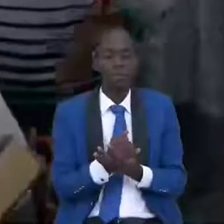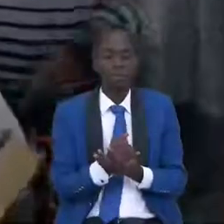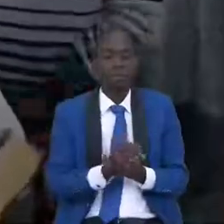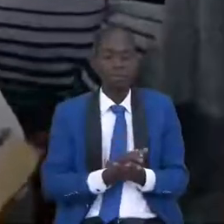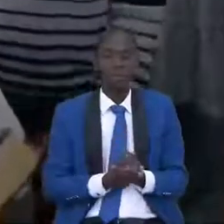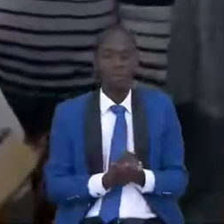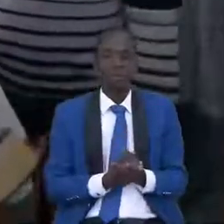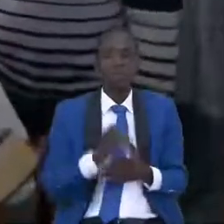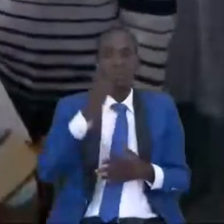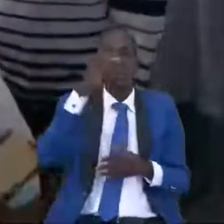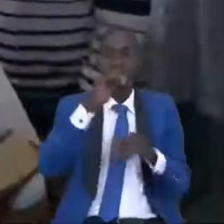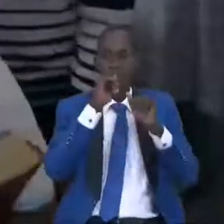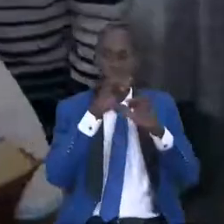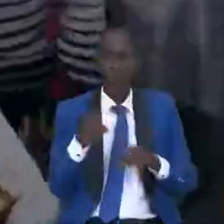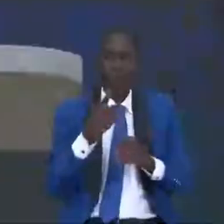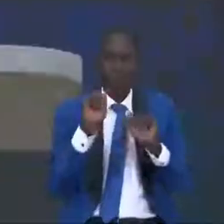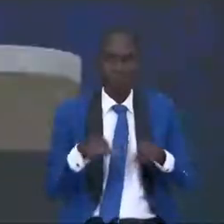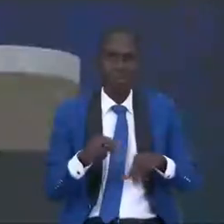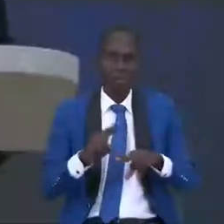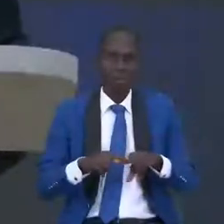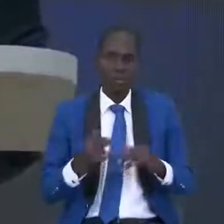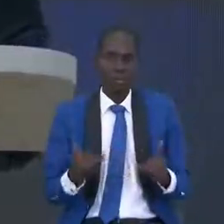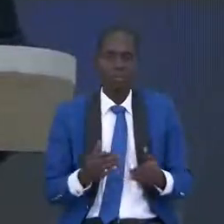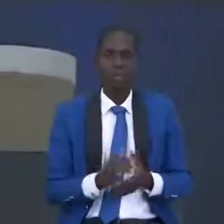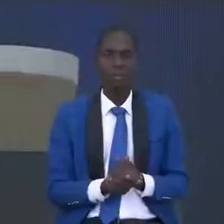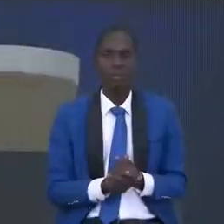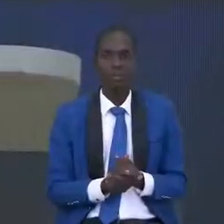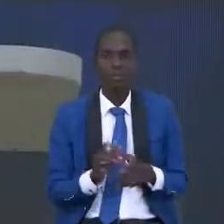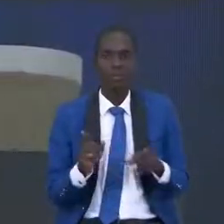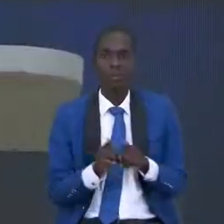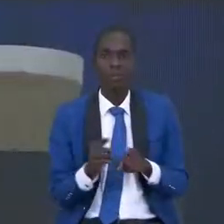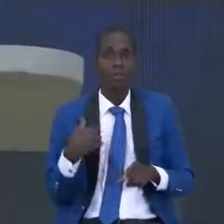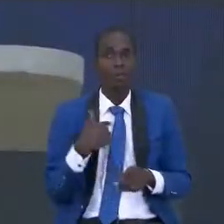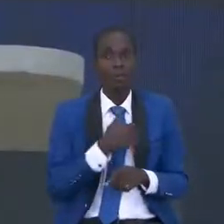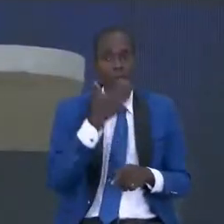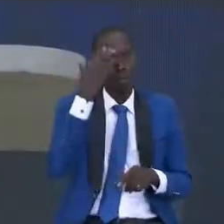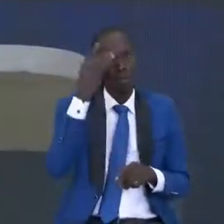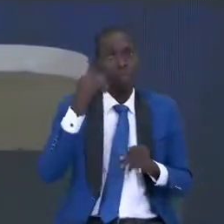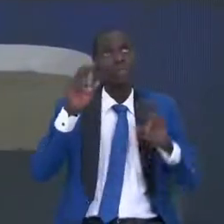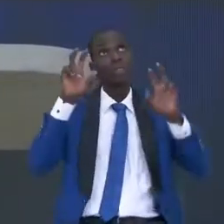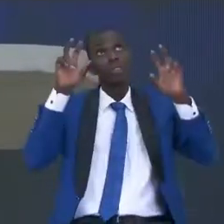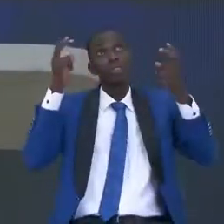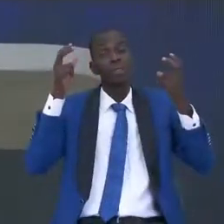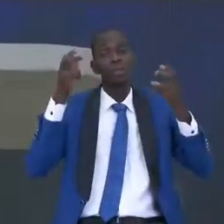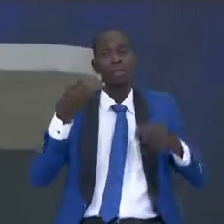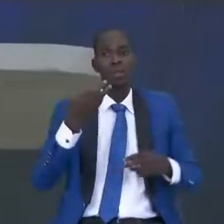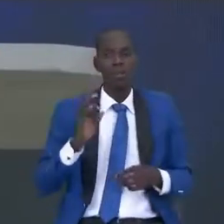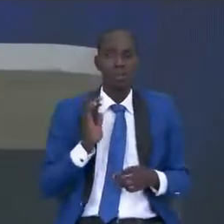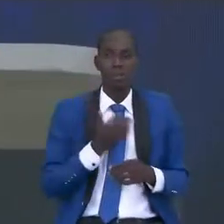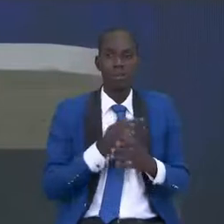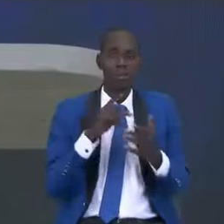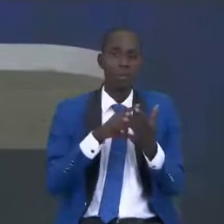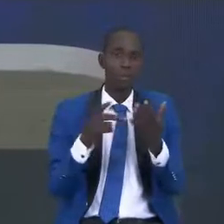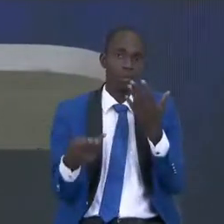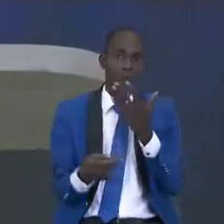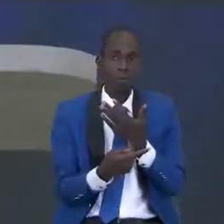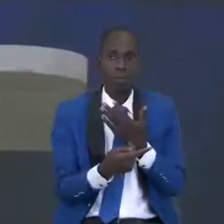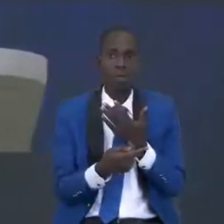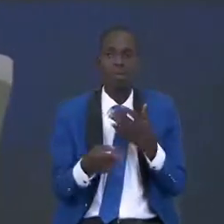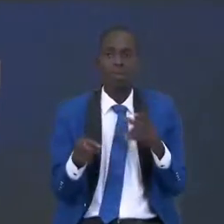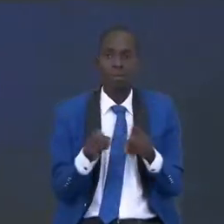Que Dieu vous bénisse, vous pouvez vous asseoir. Alors, comme vous le savez, le thème de notre croisade, aussi